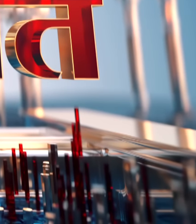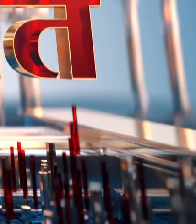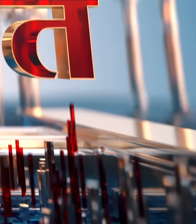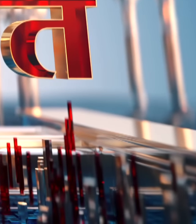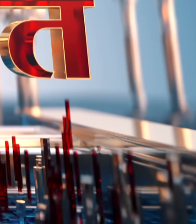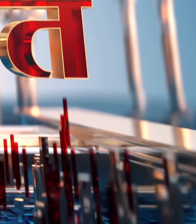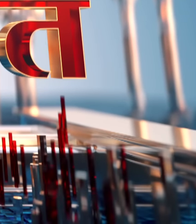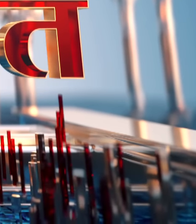नमस्कार हम